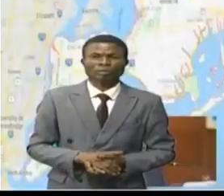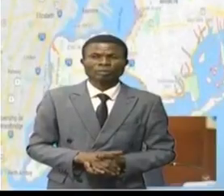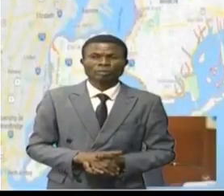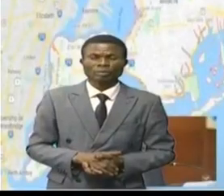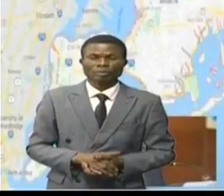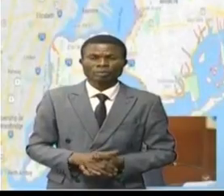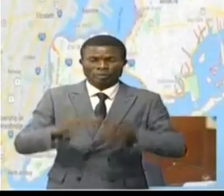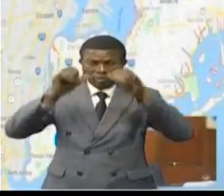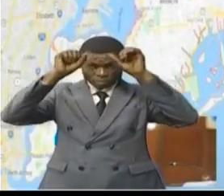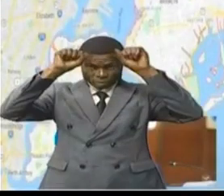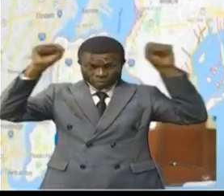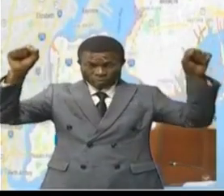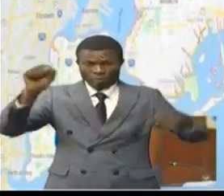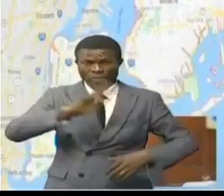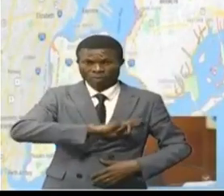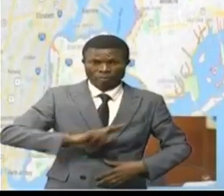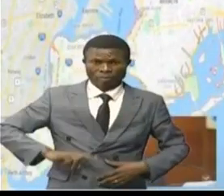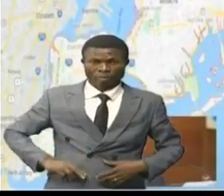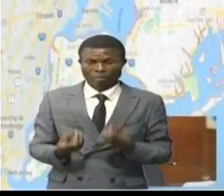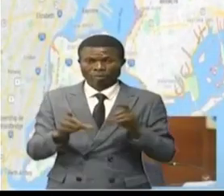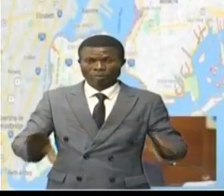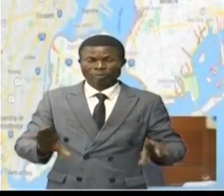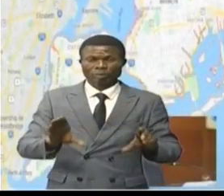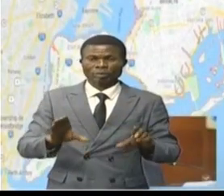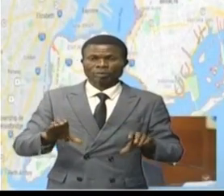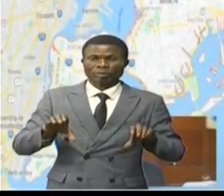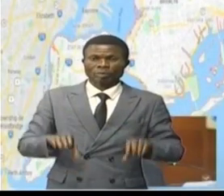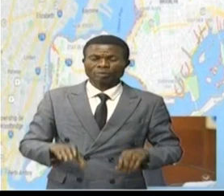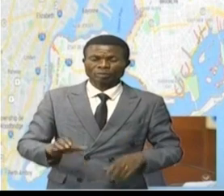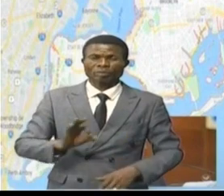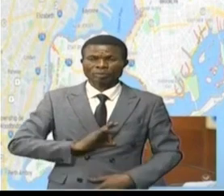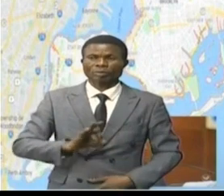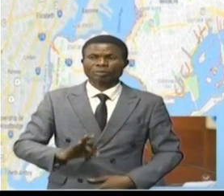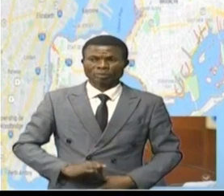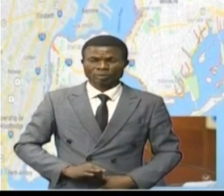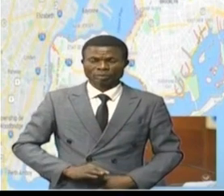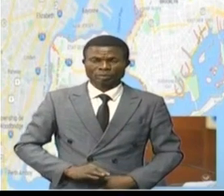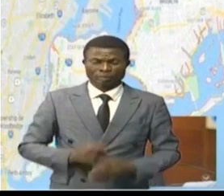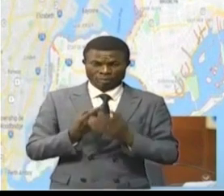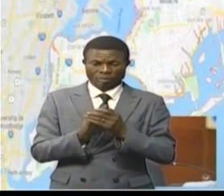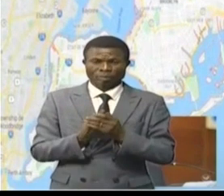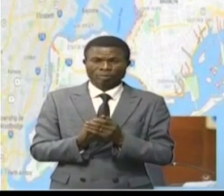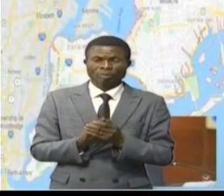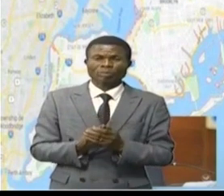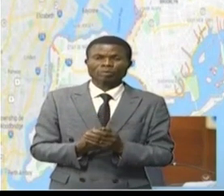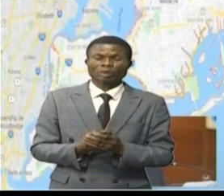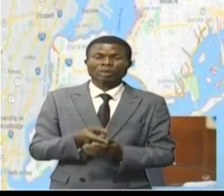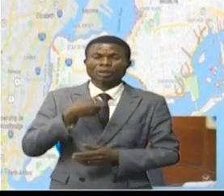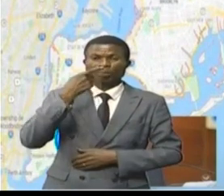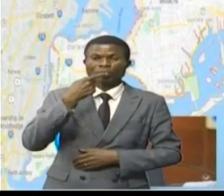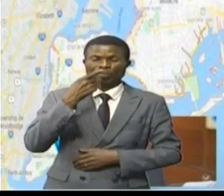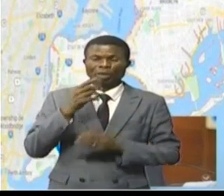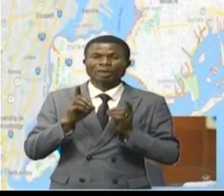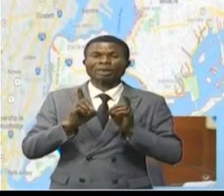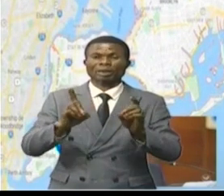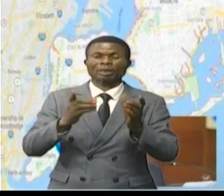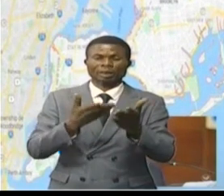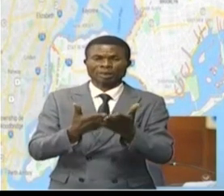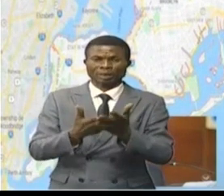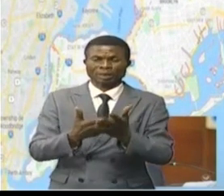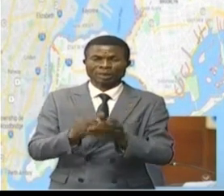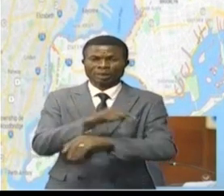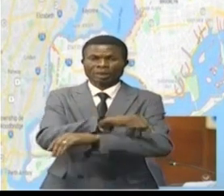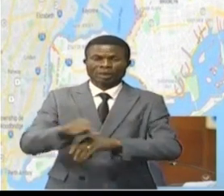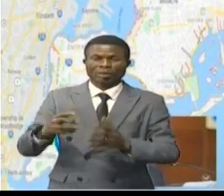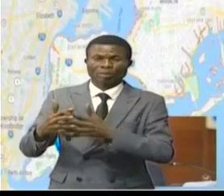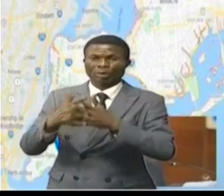Le président de la République, Félix-Antoine Tshisekedi Tshilombo, s'apprête à prendre la parole devant la tribune des Nations Unies. Selon toute